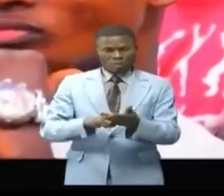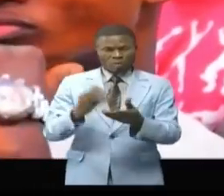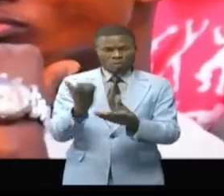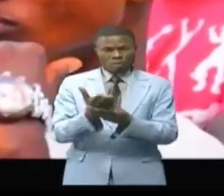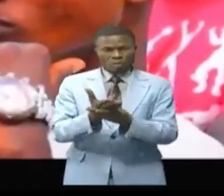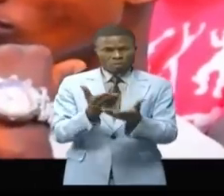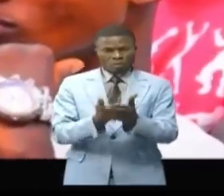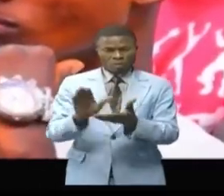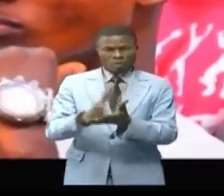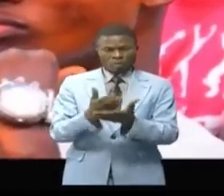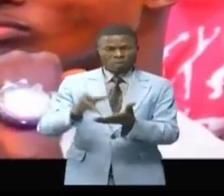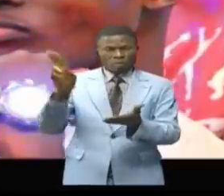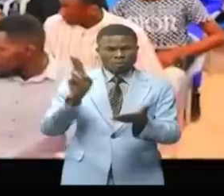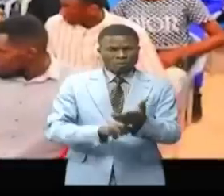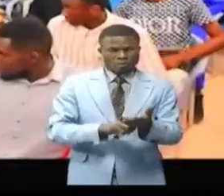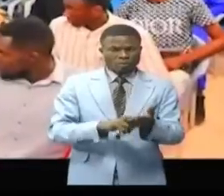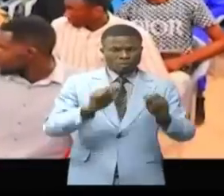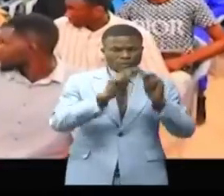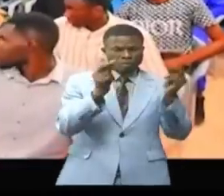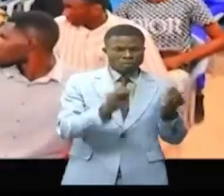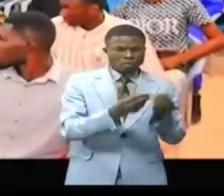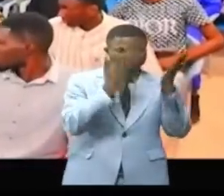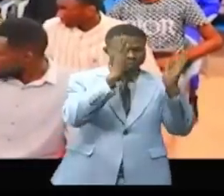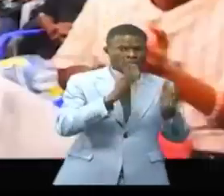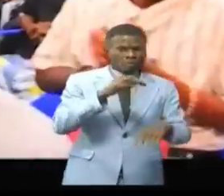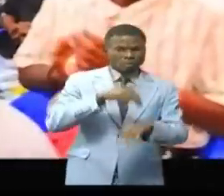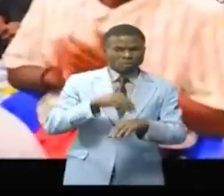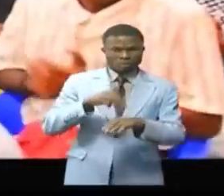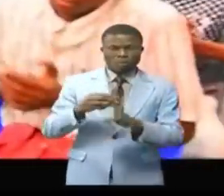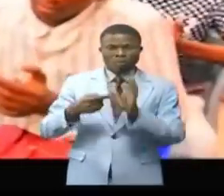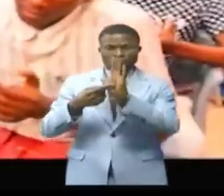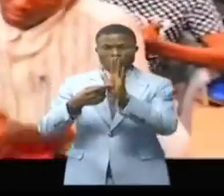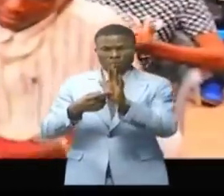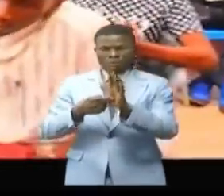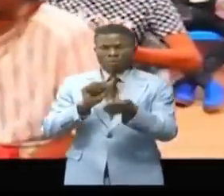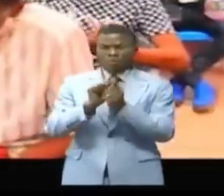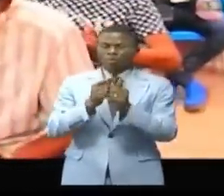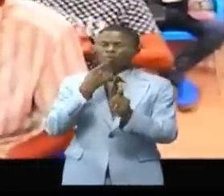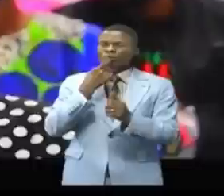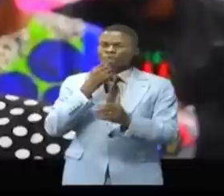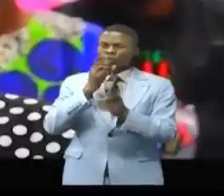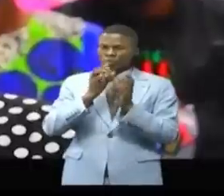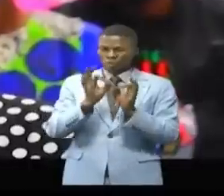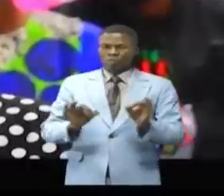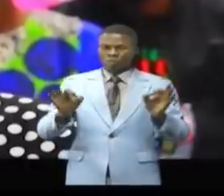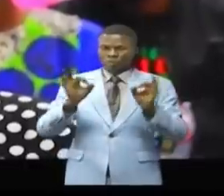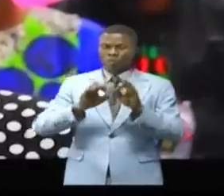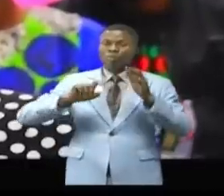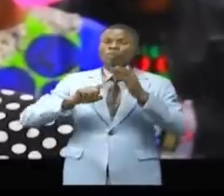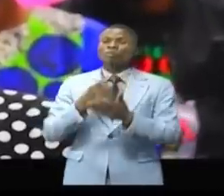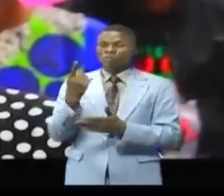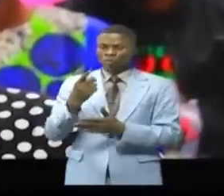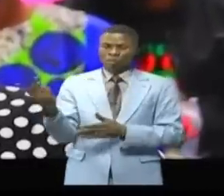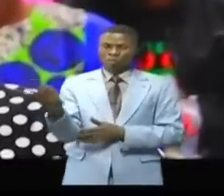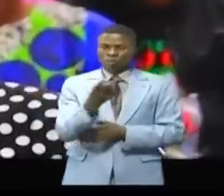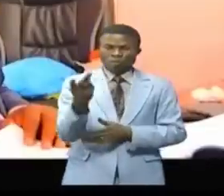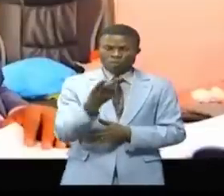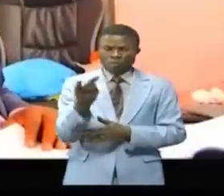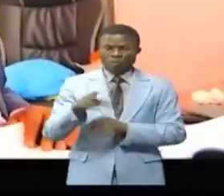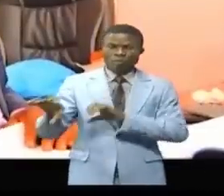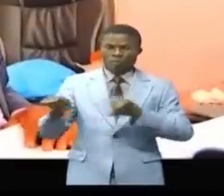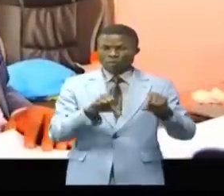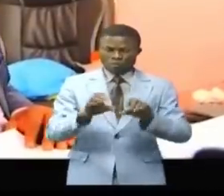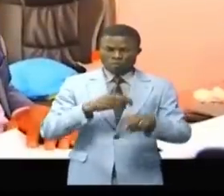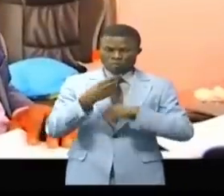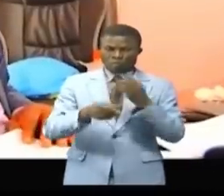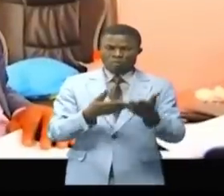d'accord entre la synergie de ces forces vives et studentines matadiennes revêt un caractère historique, d'autant plus que c'est pour la première fois